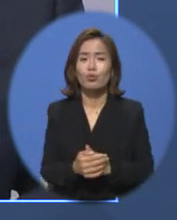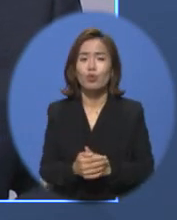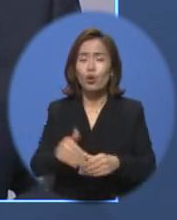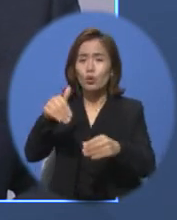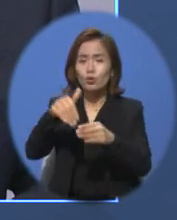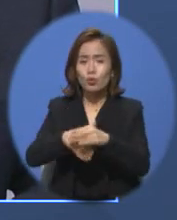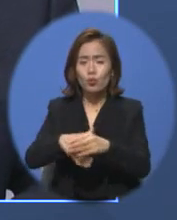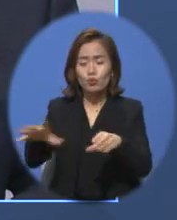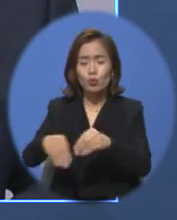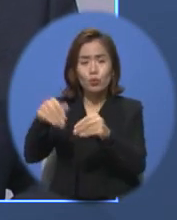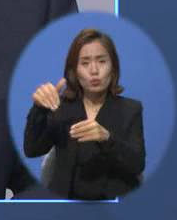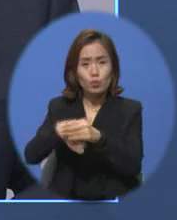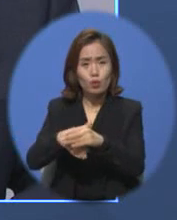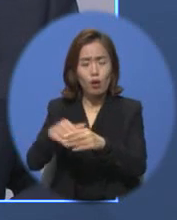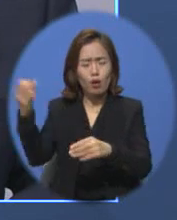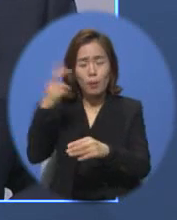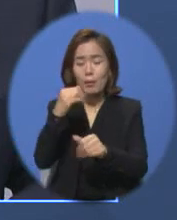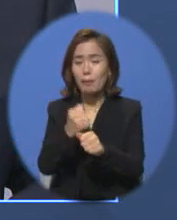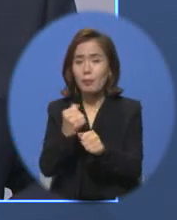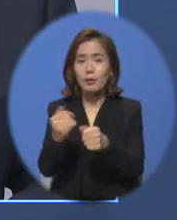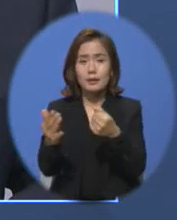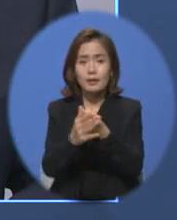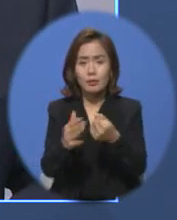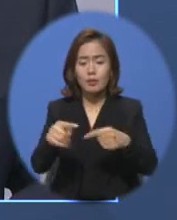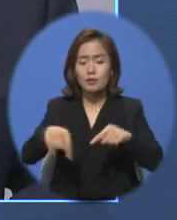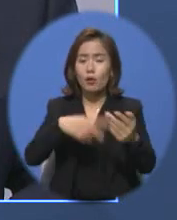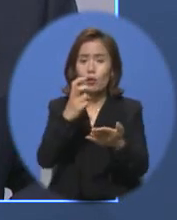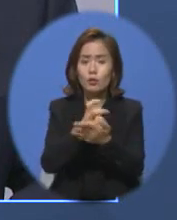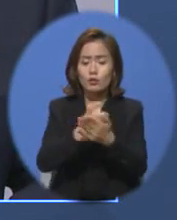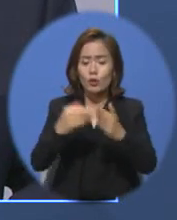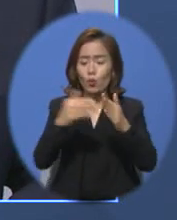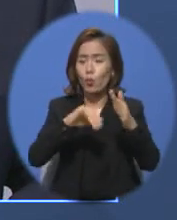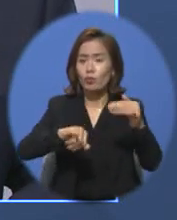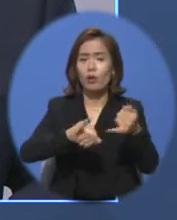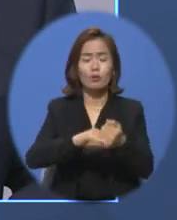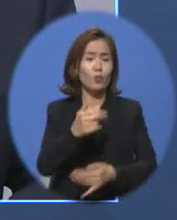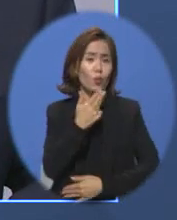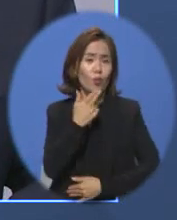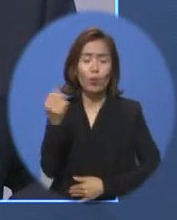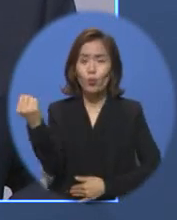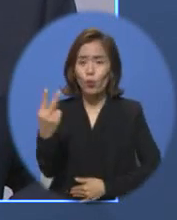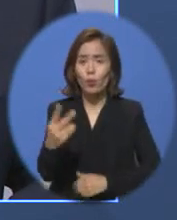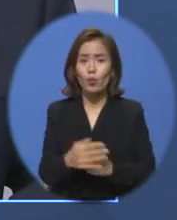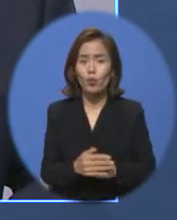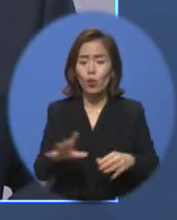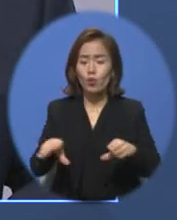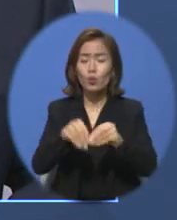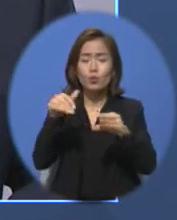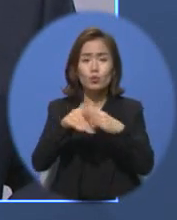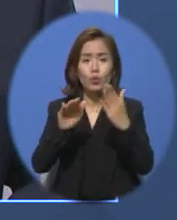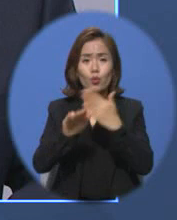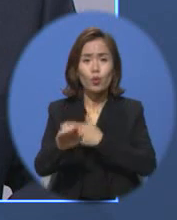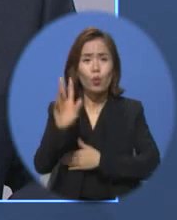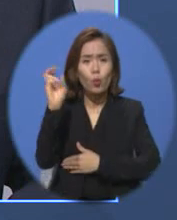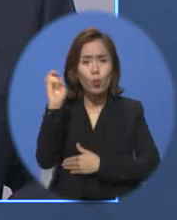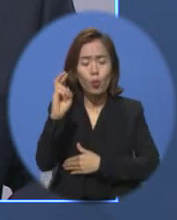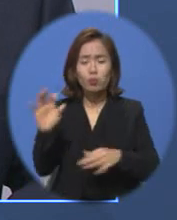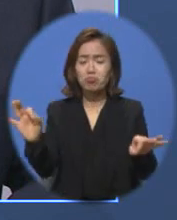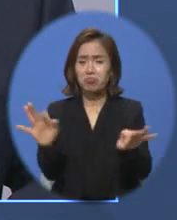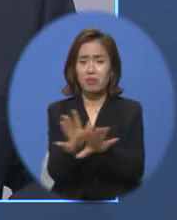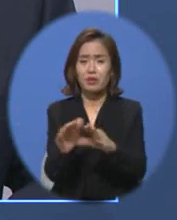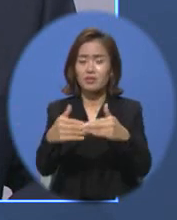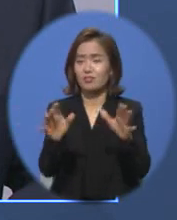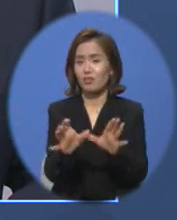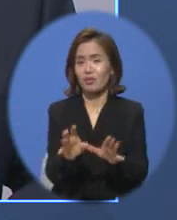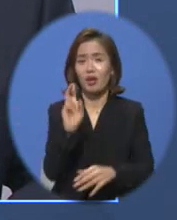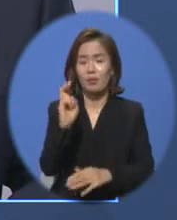급하게결성되었고, 당대표가누구인지도모르고 ,정책이나 공약도부족한상태인데,그렇다면 선거후에사라져버릴정당들